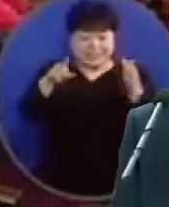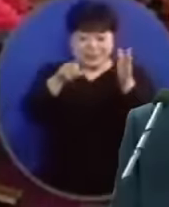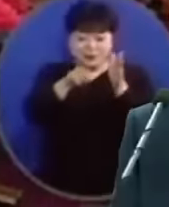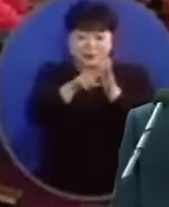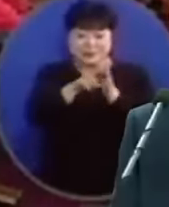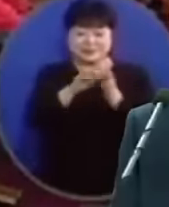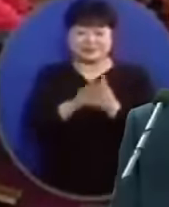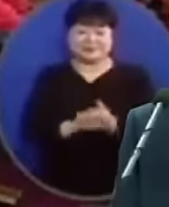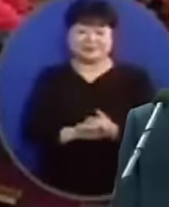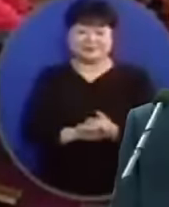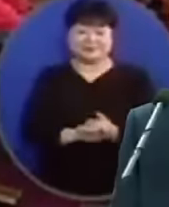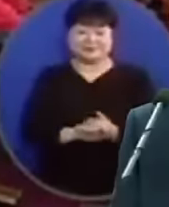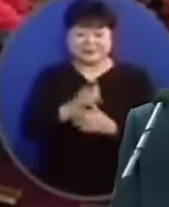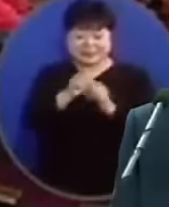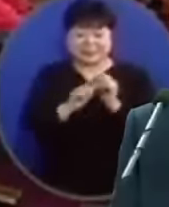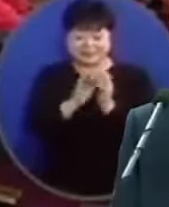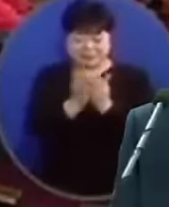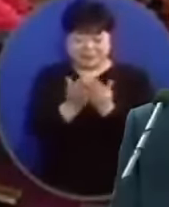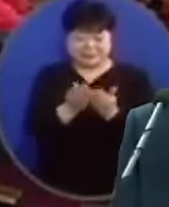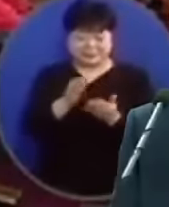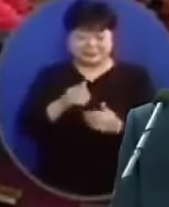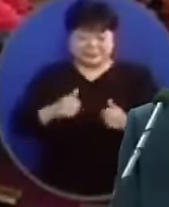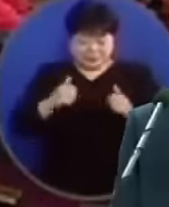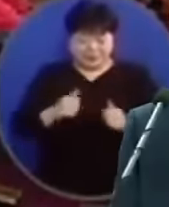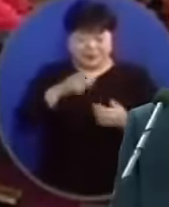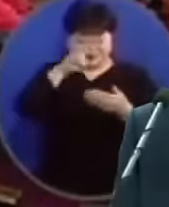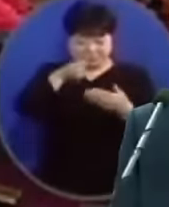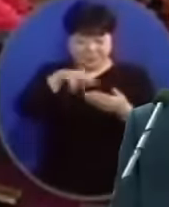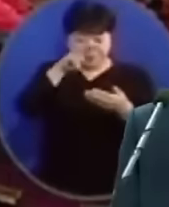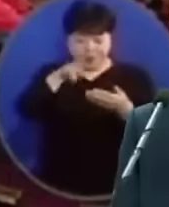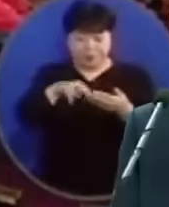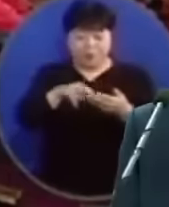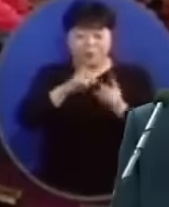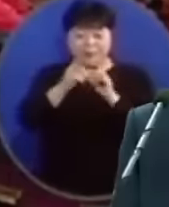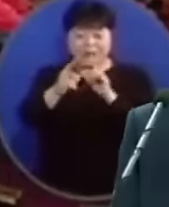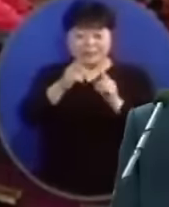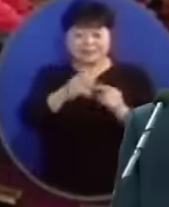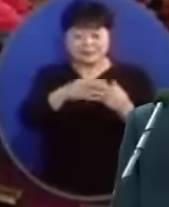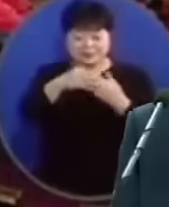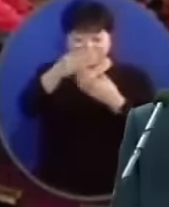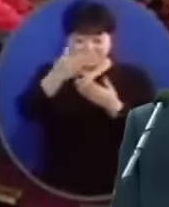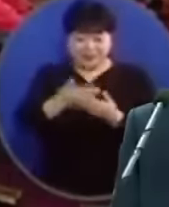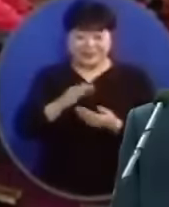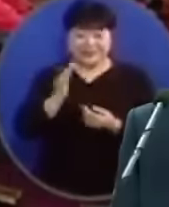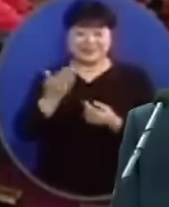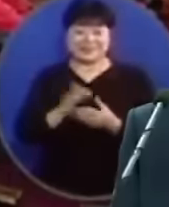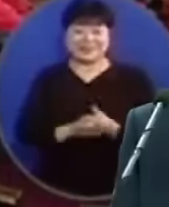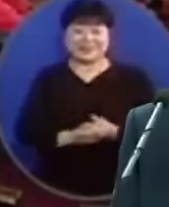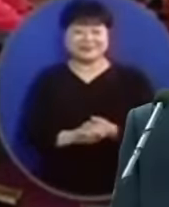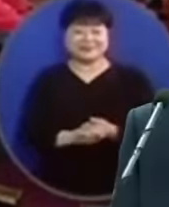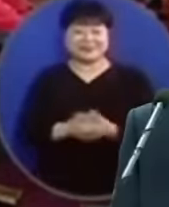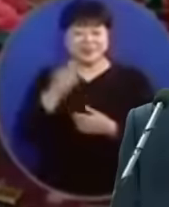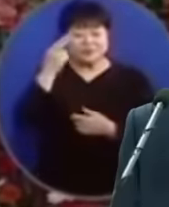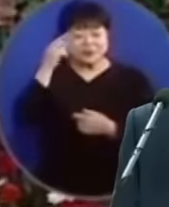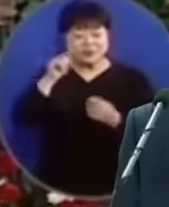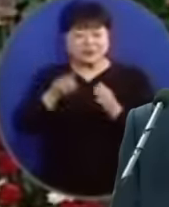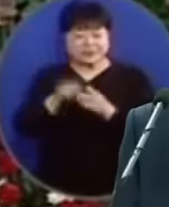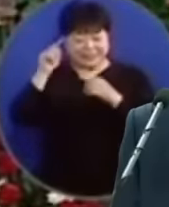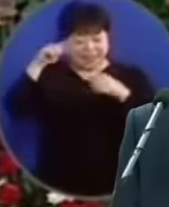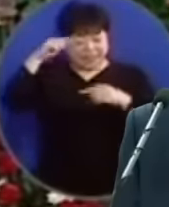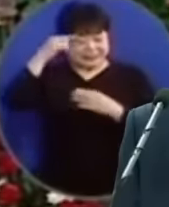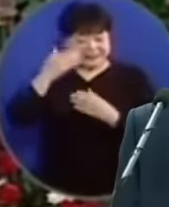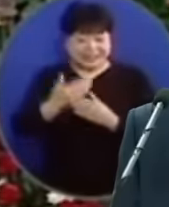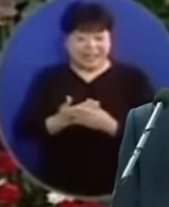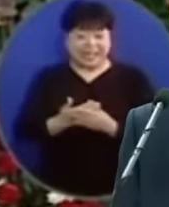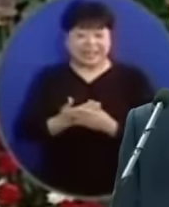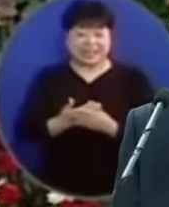위해서 하나님 말씀을 열심히 읽고 말씀의 인도를 받아야 되는 것입니다. 미국의 신학자이자